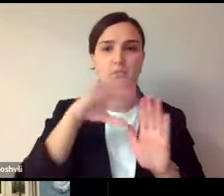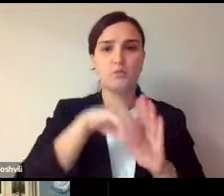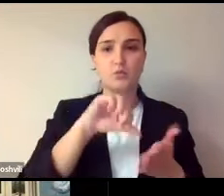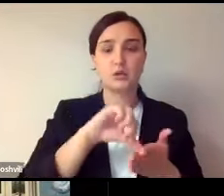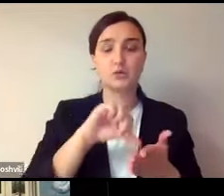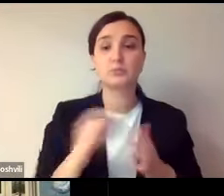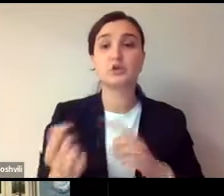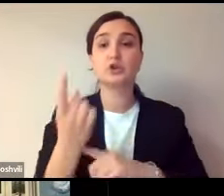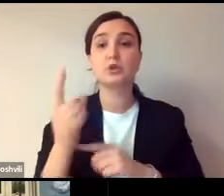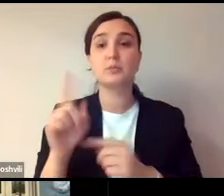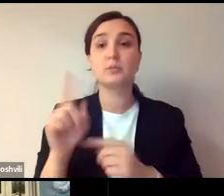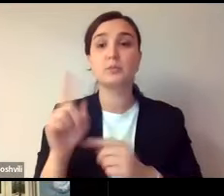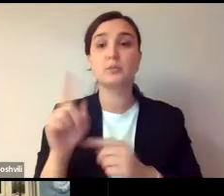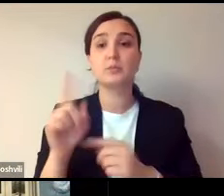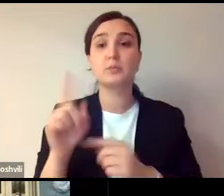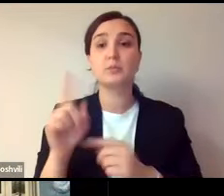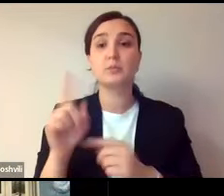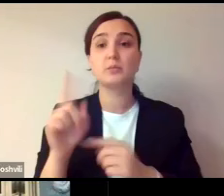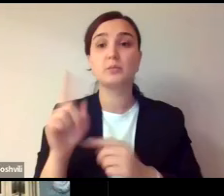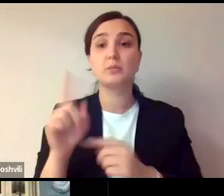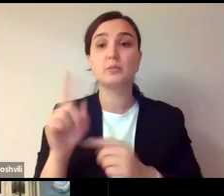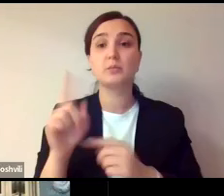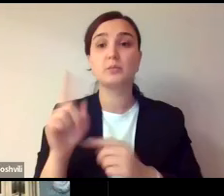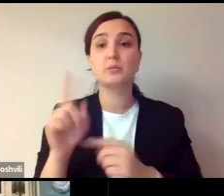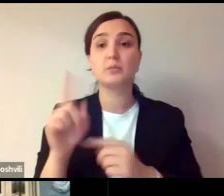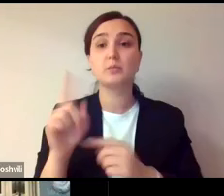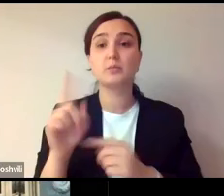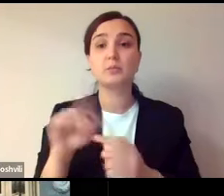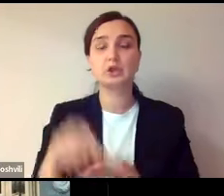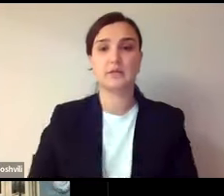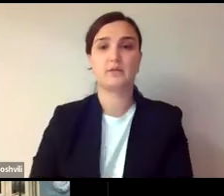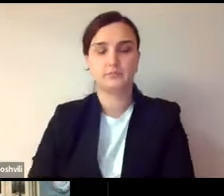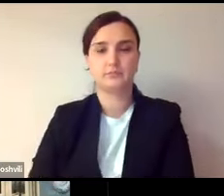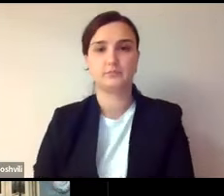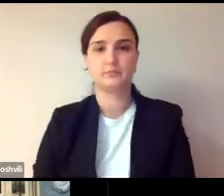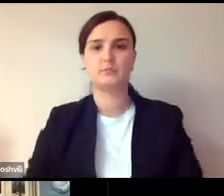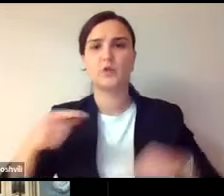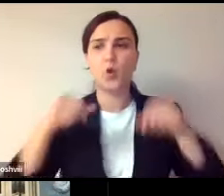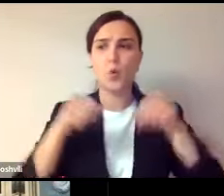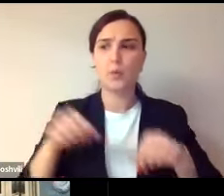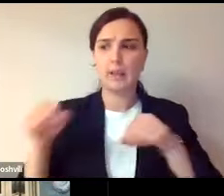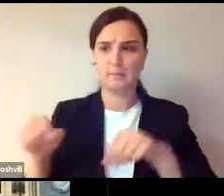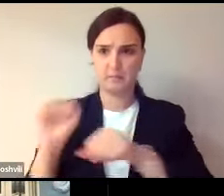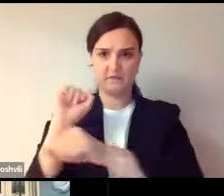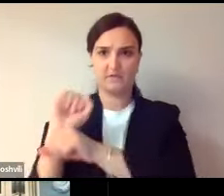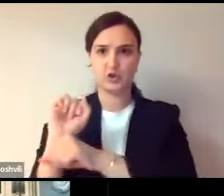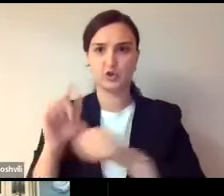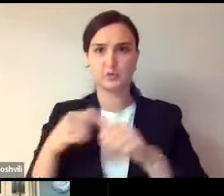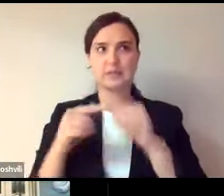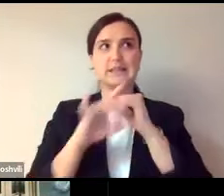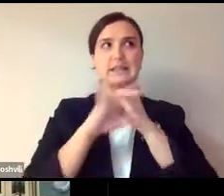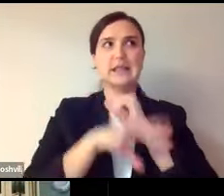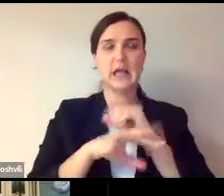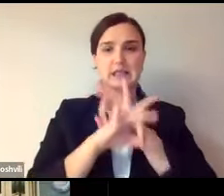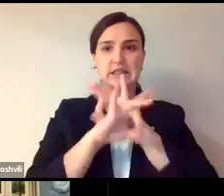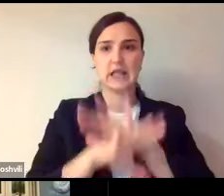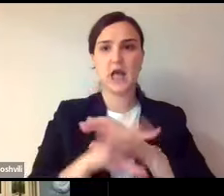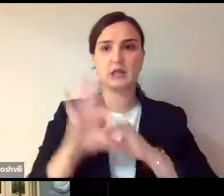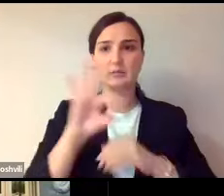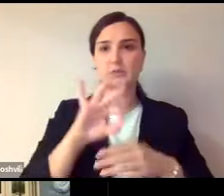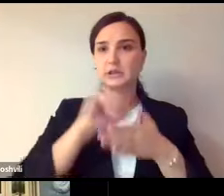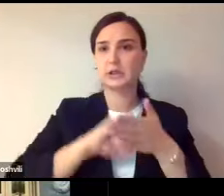კითხვა, იმ უფლებებს სხვა რა ვაჩერებ ჩვენ სიღარიბის გამო, ხო? მაშინ როგორ შეიძლება, რომ ეს გავაჩეროთ, იმიტომ რომ ეს ორი